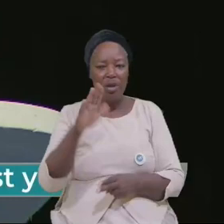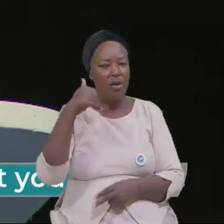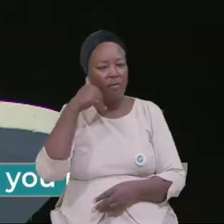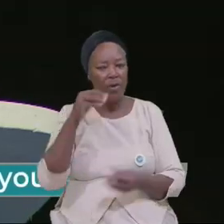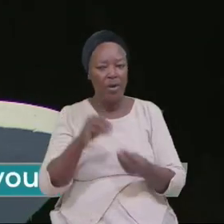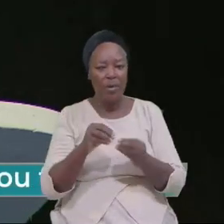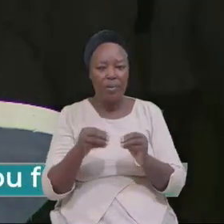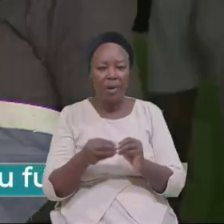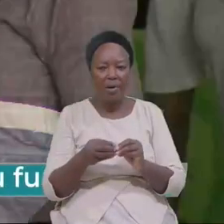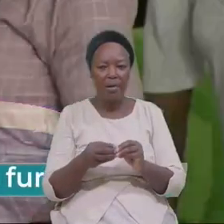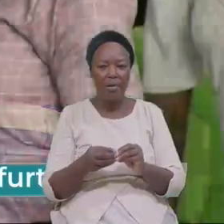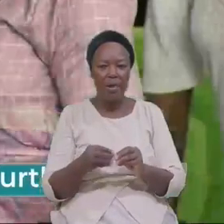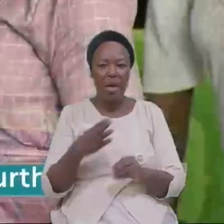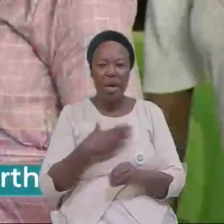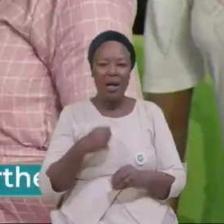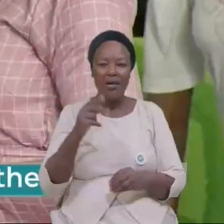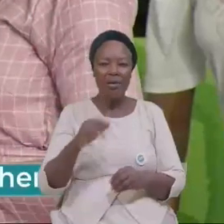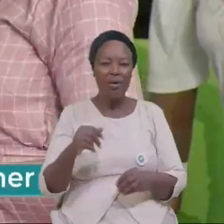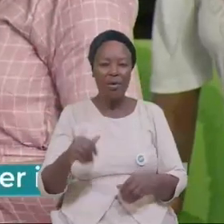Envoyez vos noms, numéro de téléphone